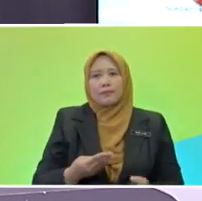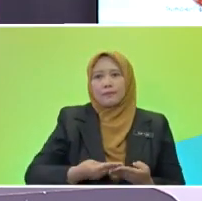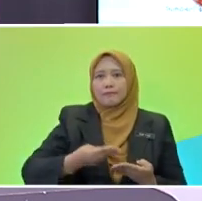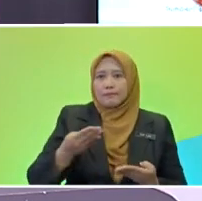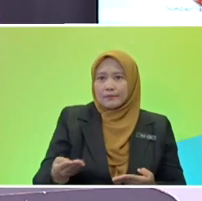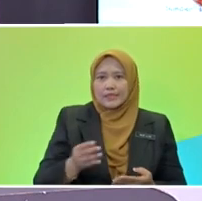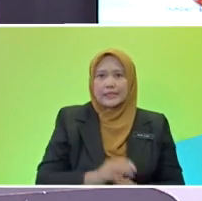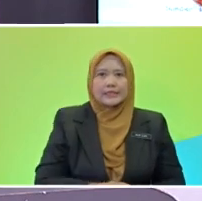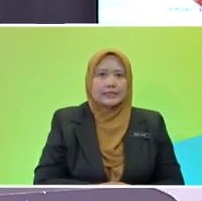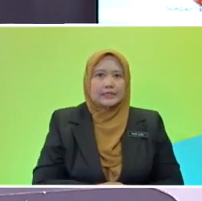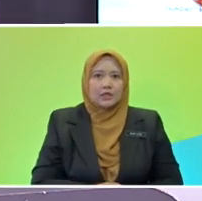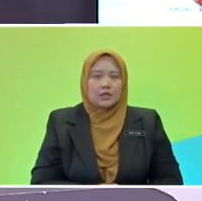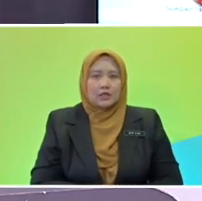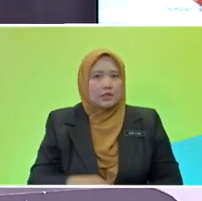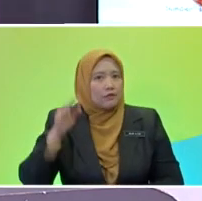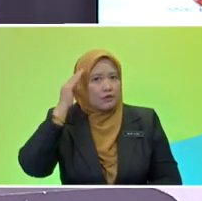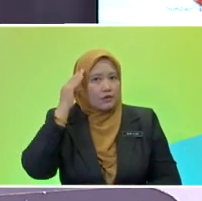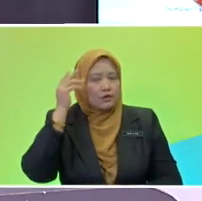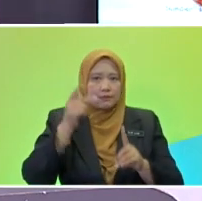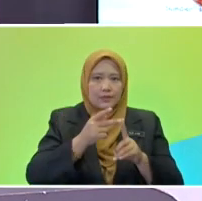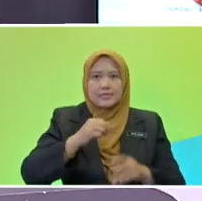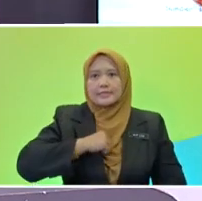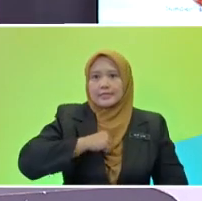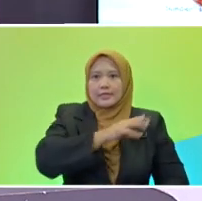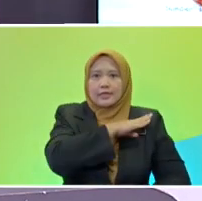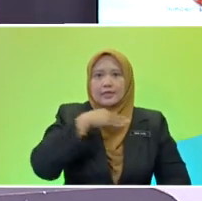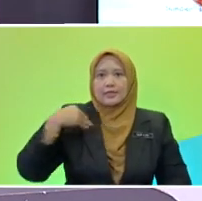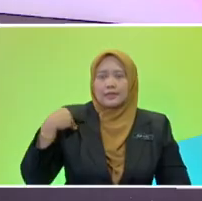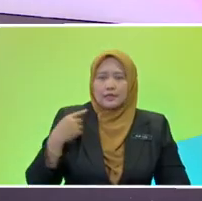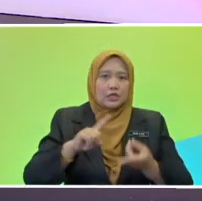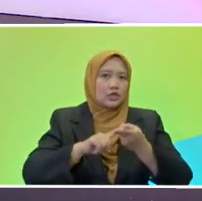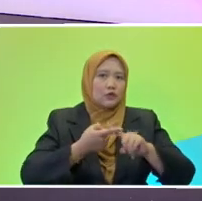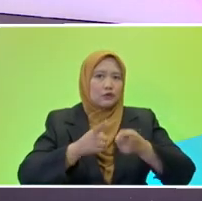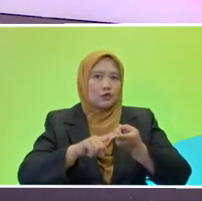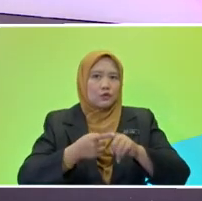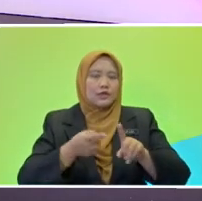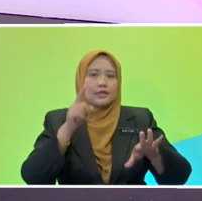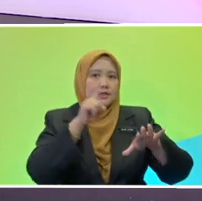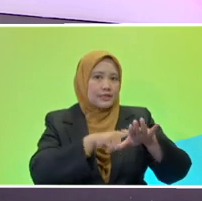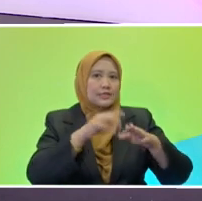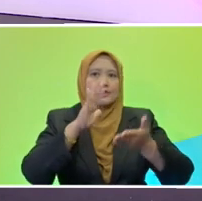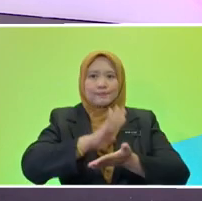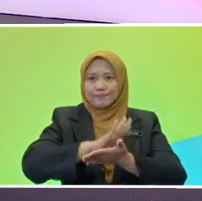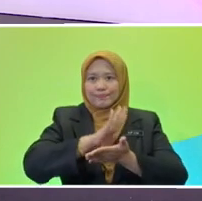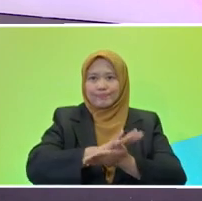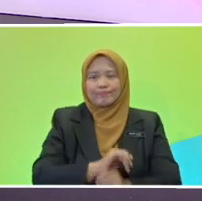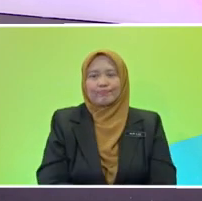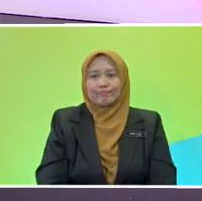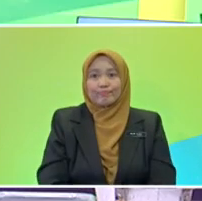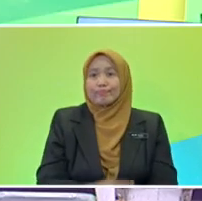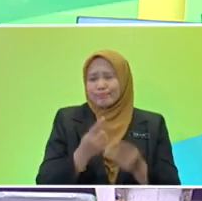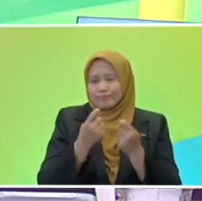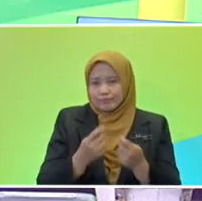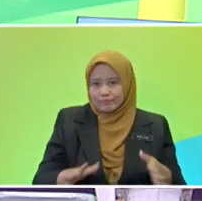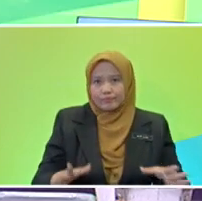kita dan juga kawan-kawan kita yang berada di sekolah Oke kita selesai untuk hari ini mungkin cek Gua boleh